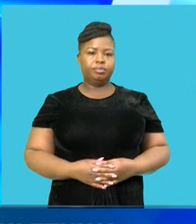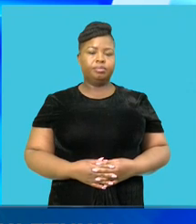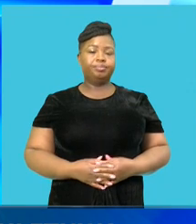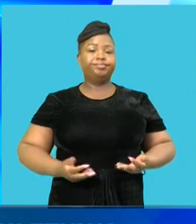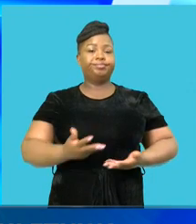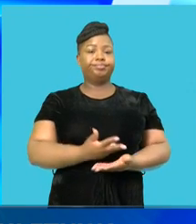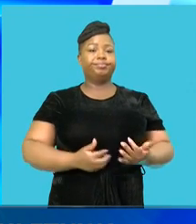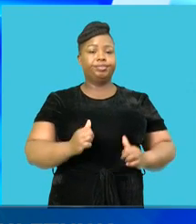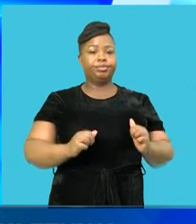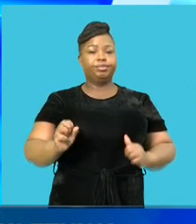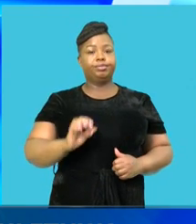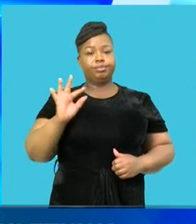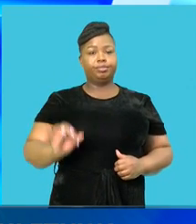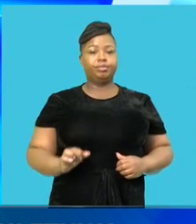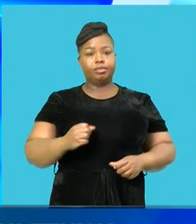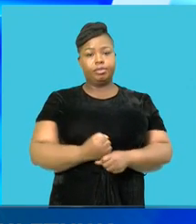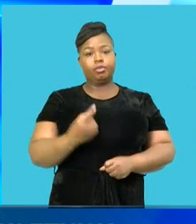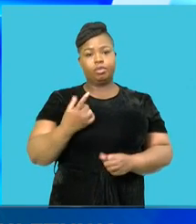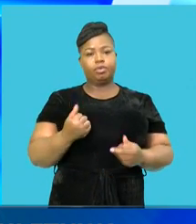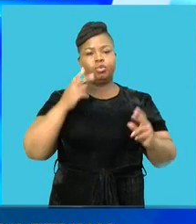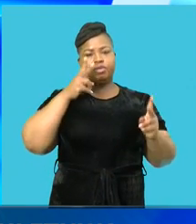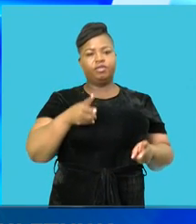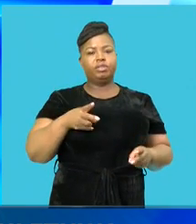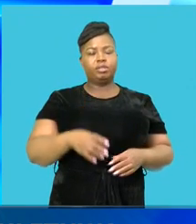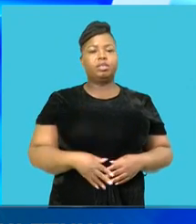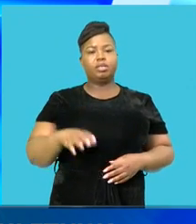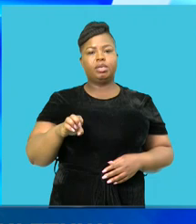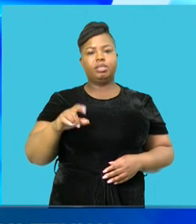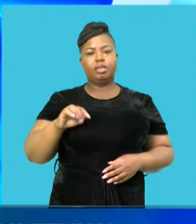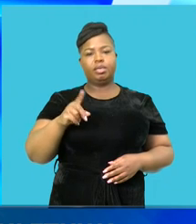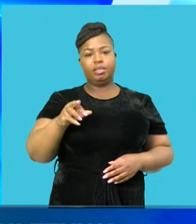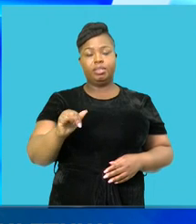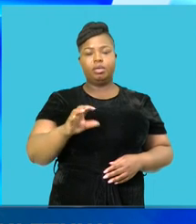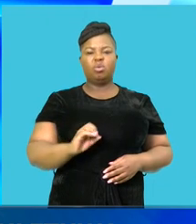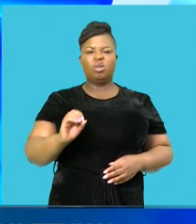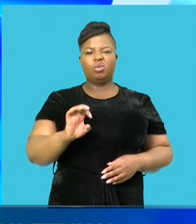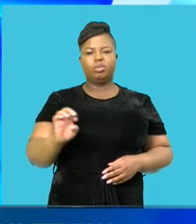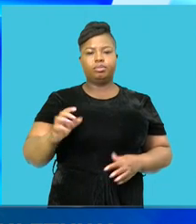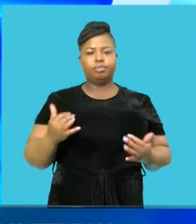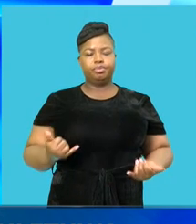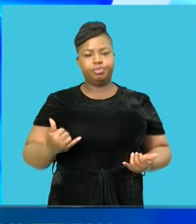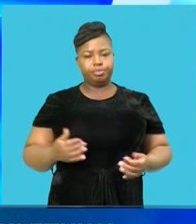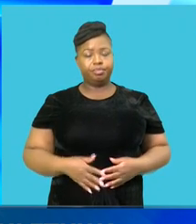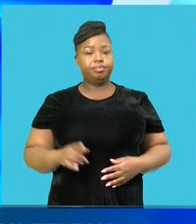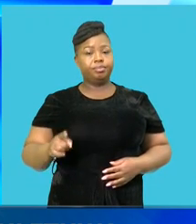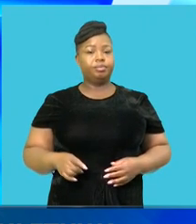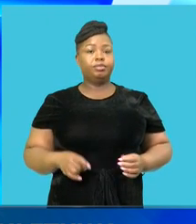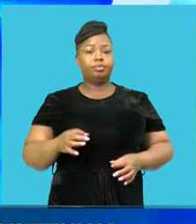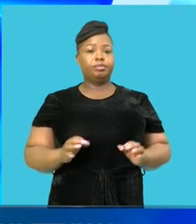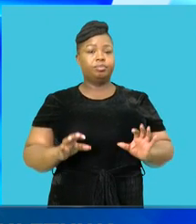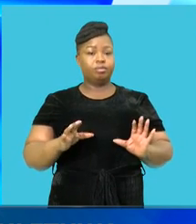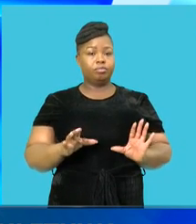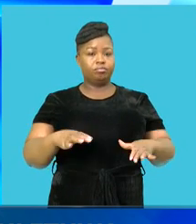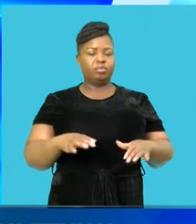I-Caucus ye-Action SA eGoli ivakashele imjondolo yase-Italini e-Orlando East namhlanje. Leli qembu lithi lokhu